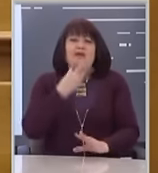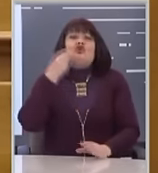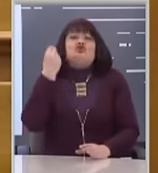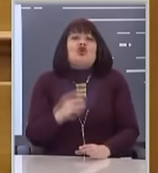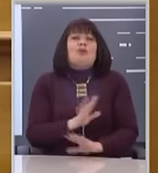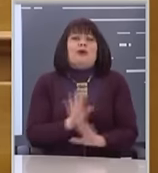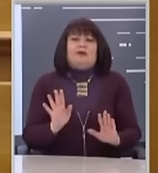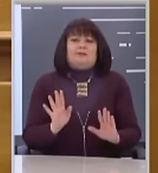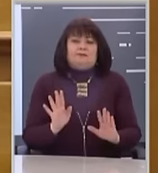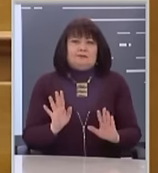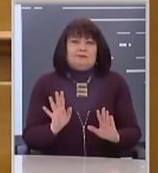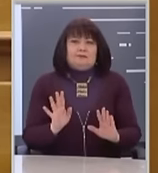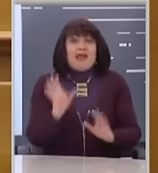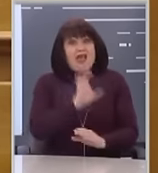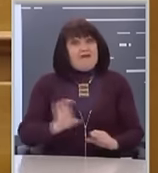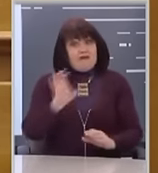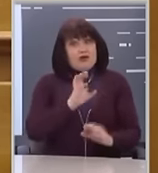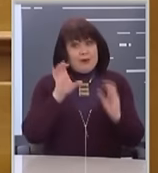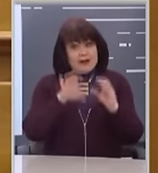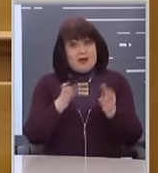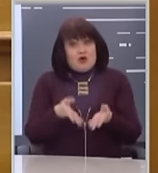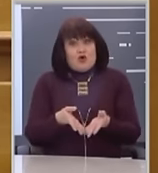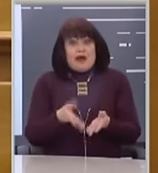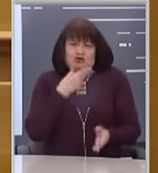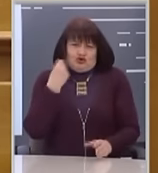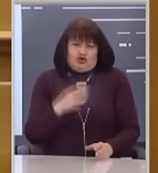μια ευρωπαϊκή, κατά τα άλλα, χώρα,